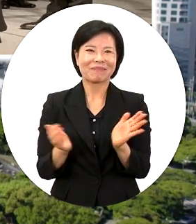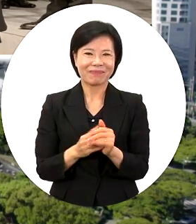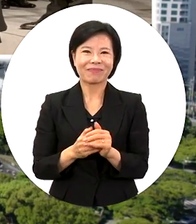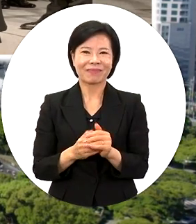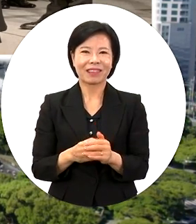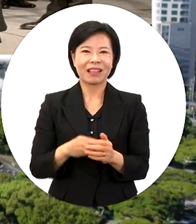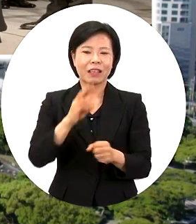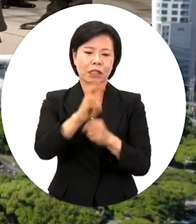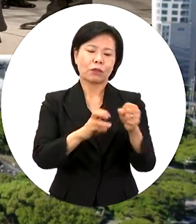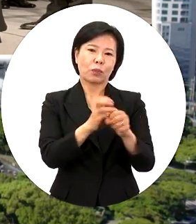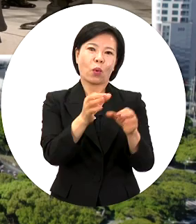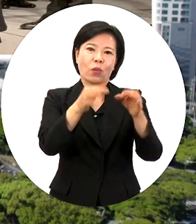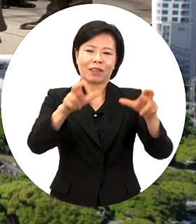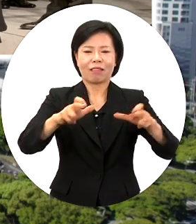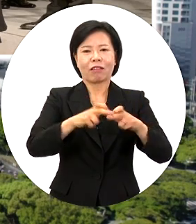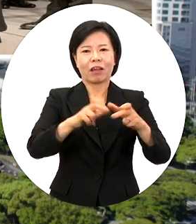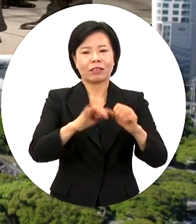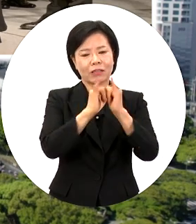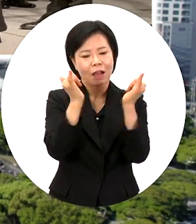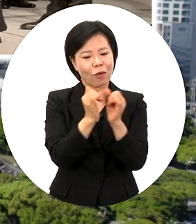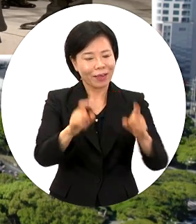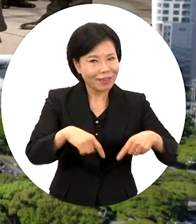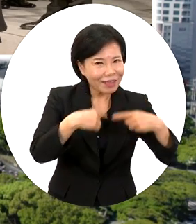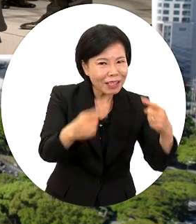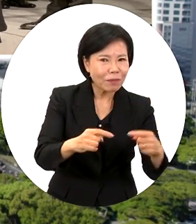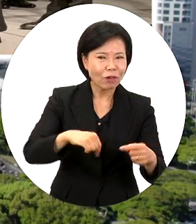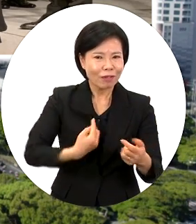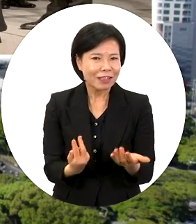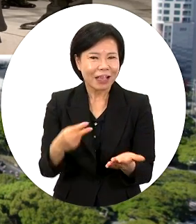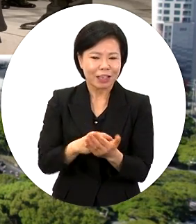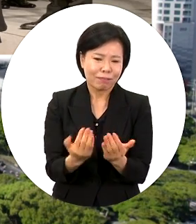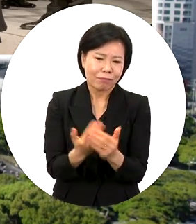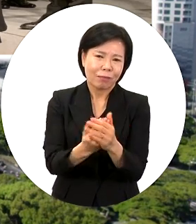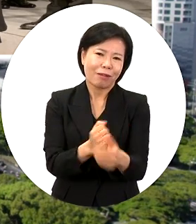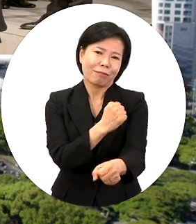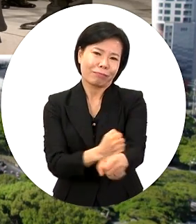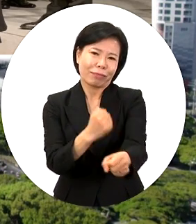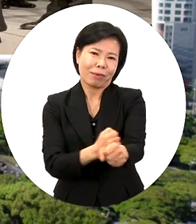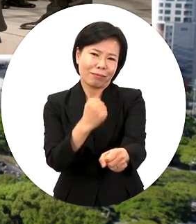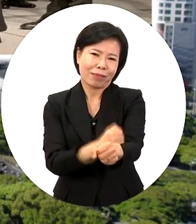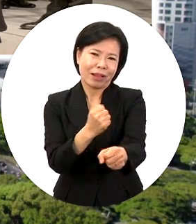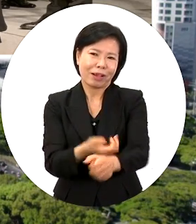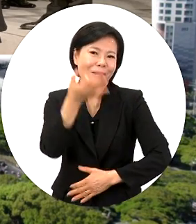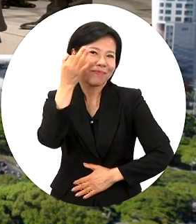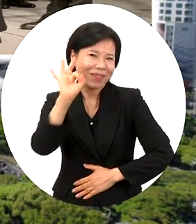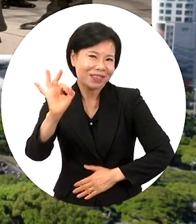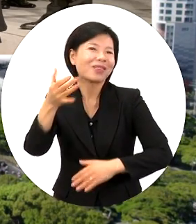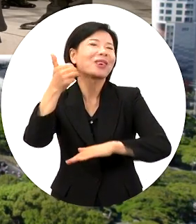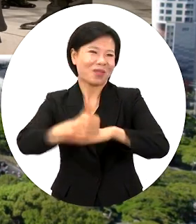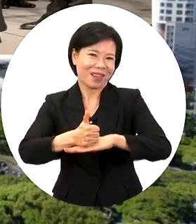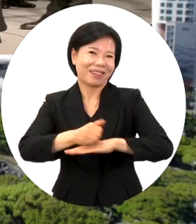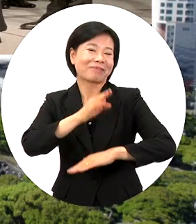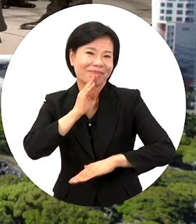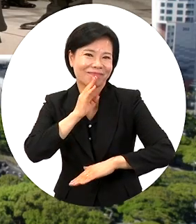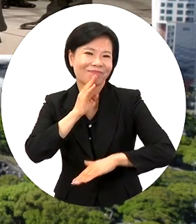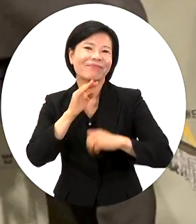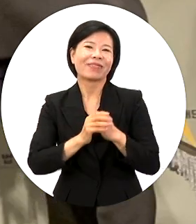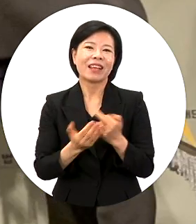받았습니다. 35년간 장애인들의 사회 참여와 자립 촉진에 기여한 공로를 인정받은